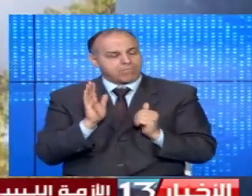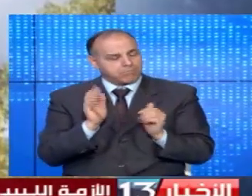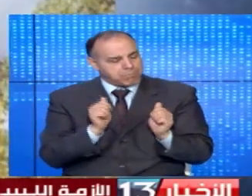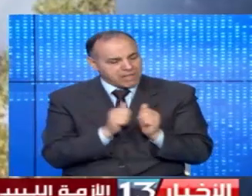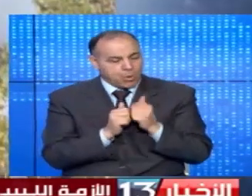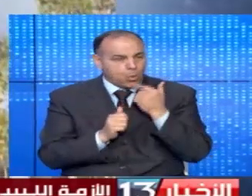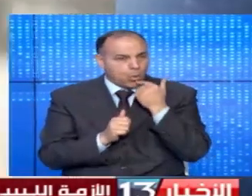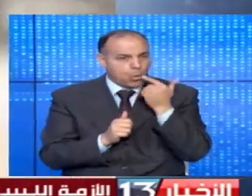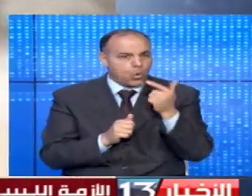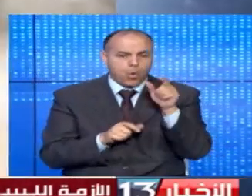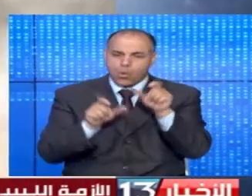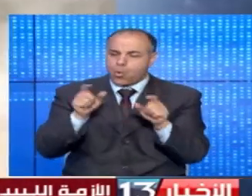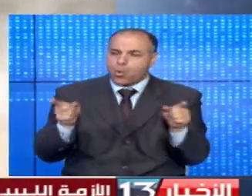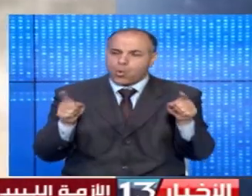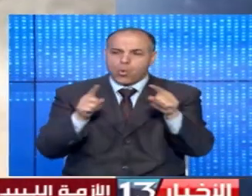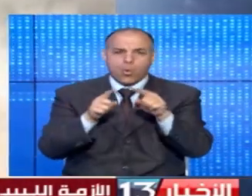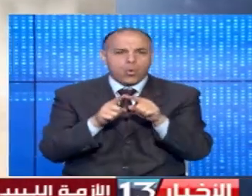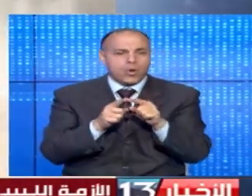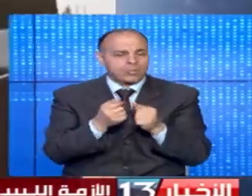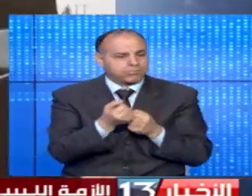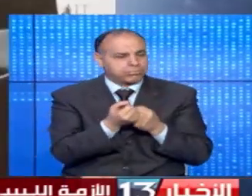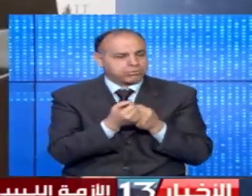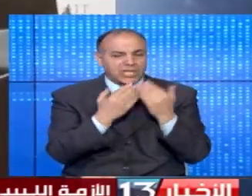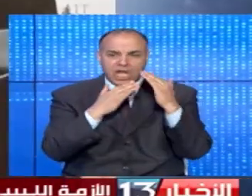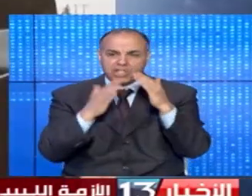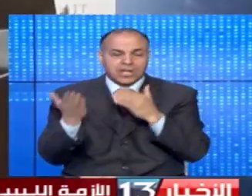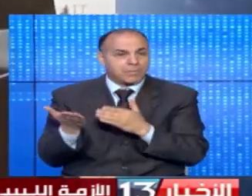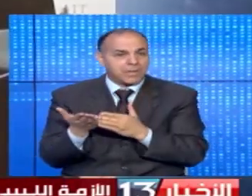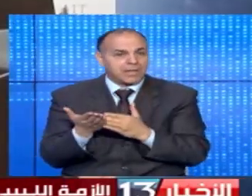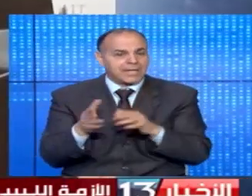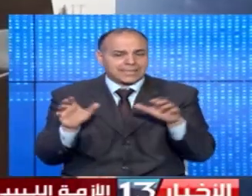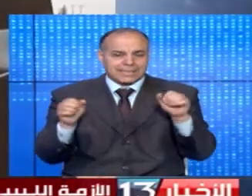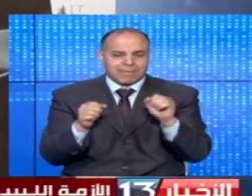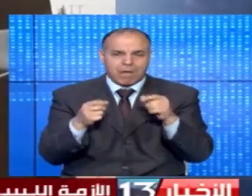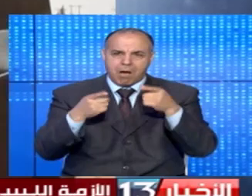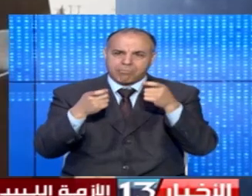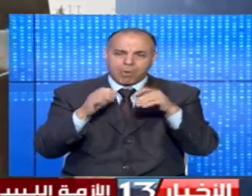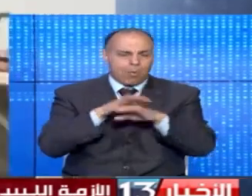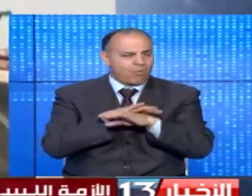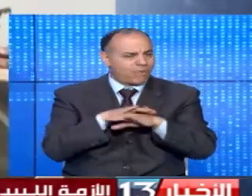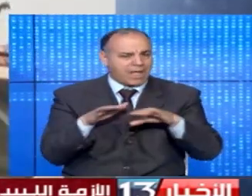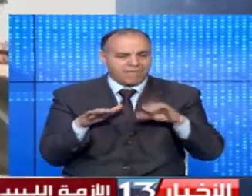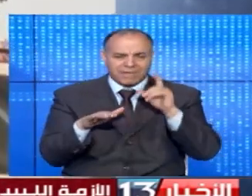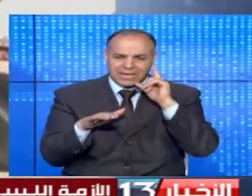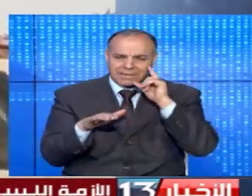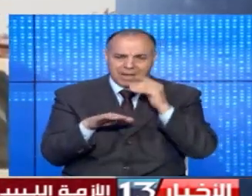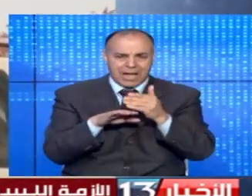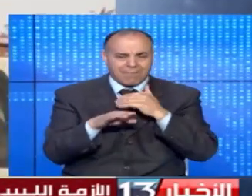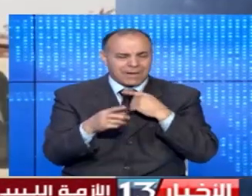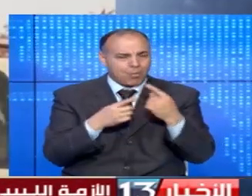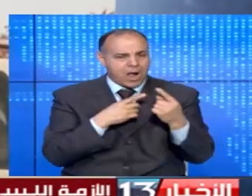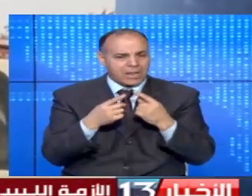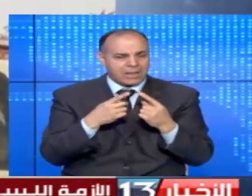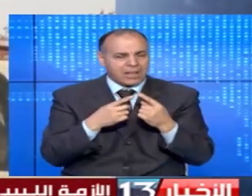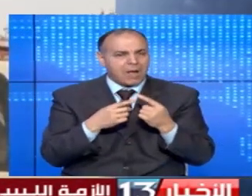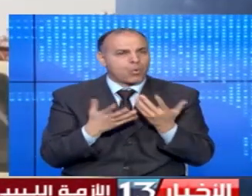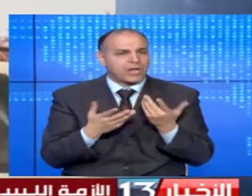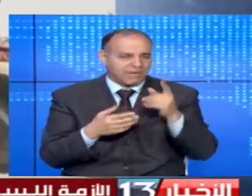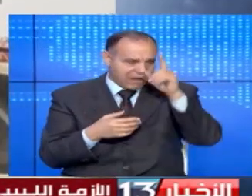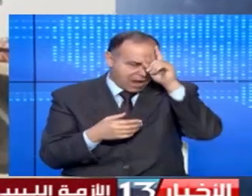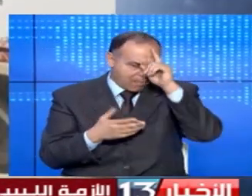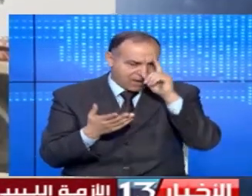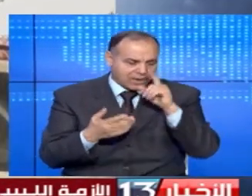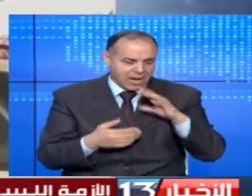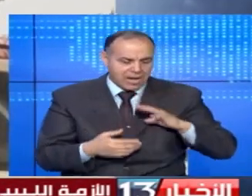جميع الاطراف بمن فيهم الداعمون الاجانب الى دعم وقف لاطلاق النار قبيل محادثات رئيسيه في برلين